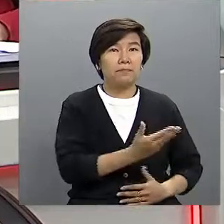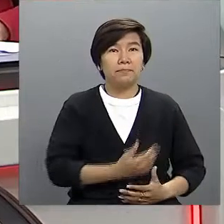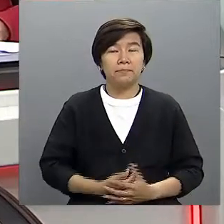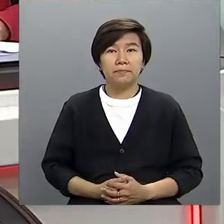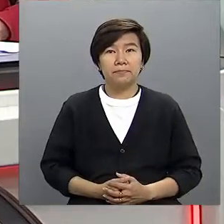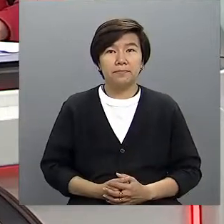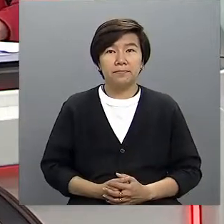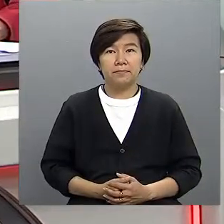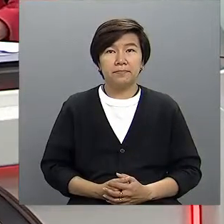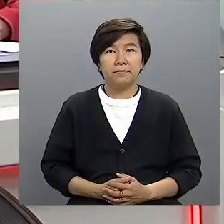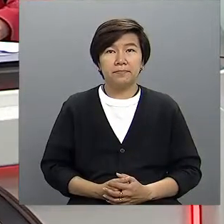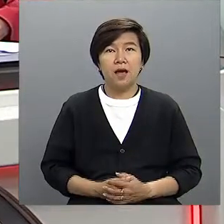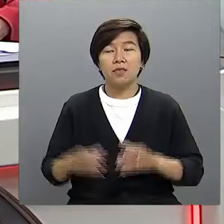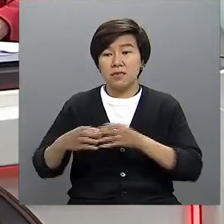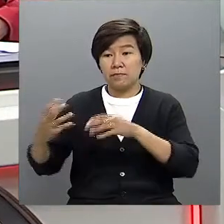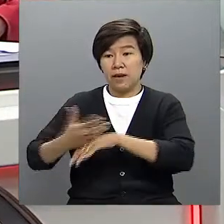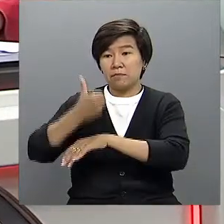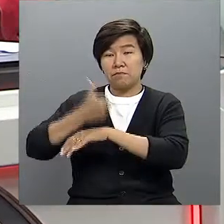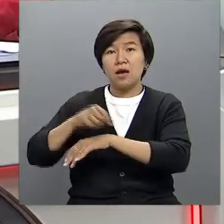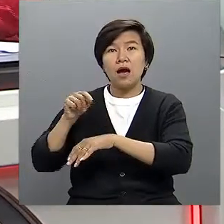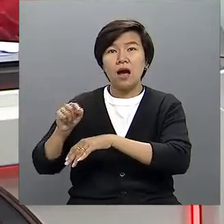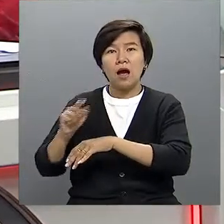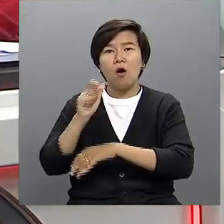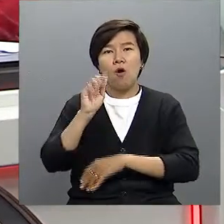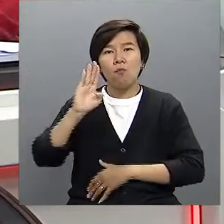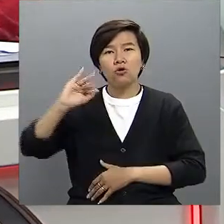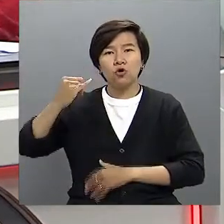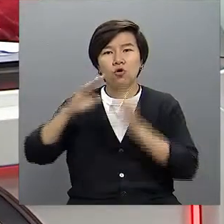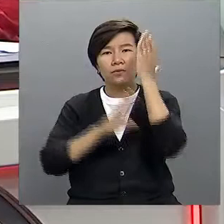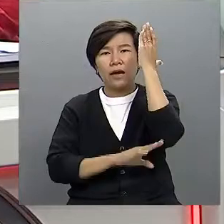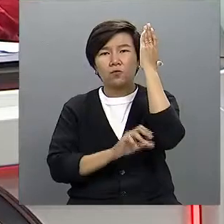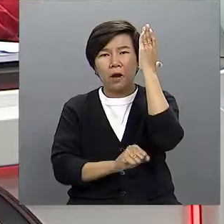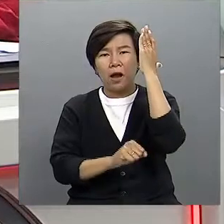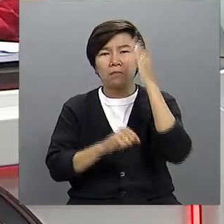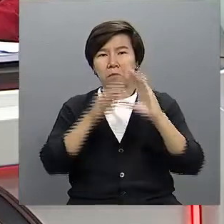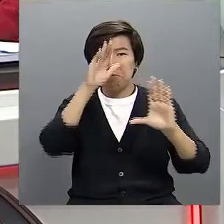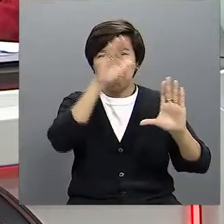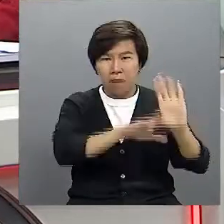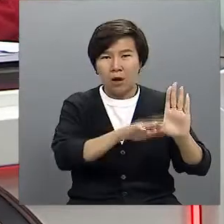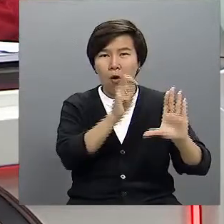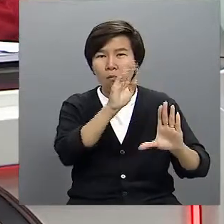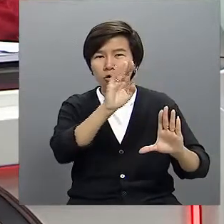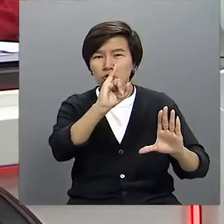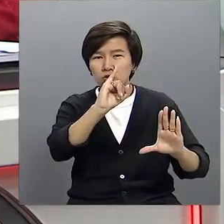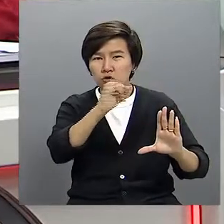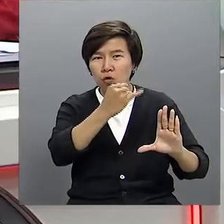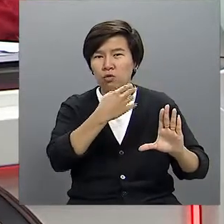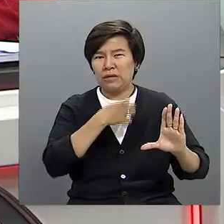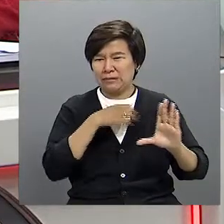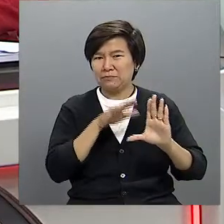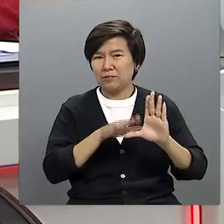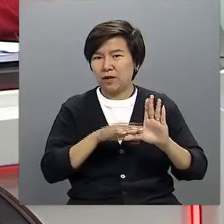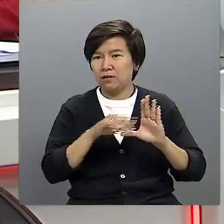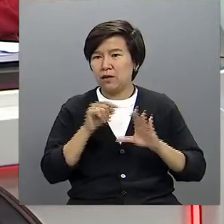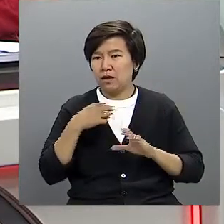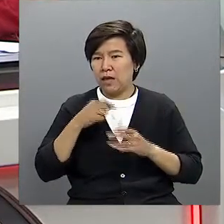ผู้ชมคะทีมการเมืองใหญ่คู่ชิงนายกอบจ.สงขลาต่างเร่งลงพื้นที่พบปะชุมชนโดยเชื่อว่าประชาชนจะตัดสินใจลงคะแนนให้